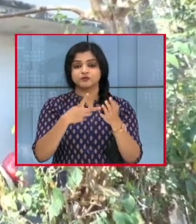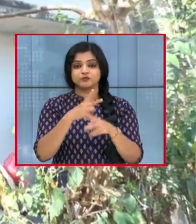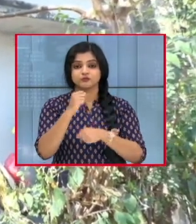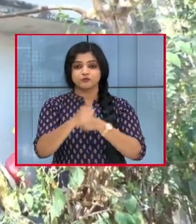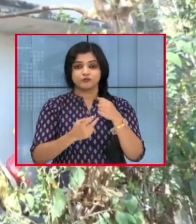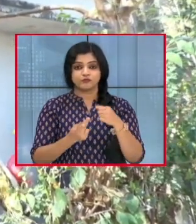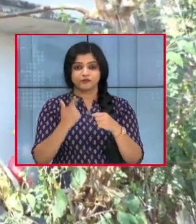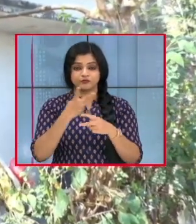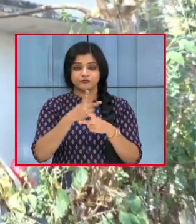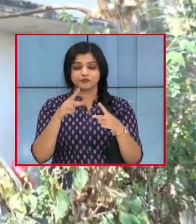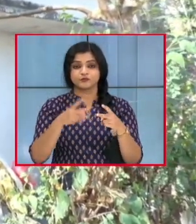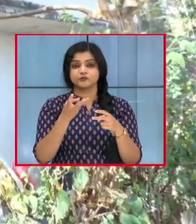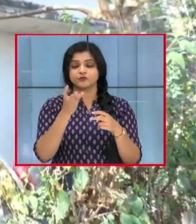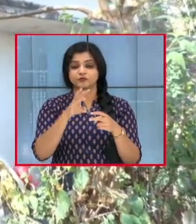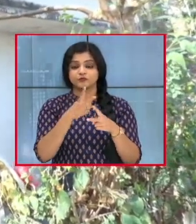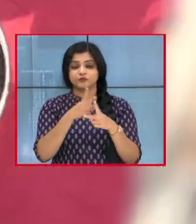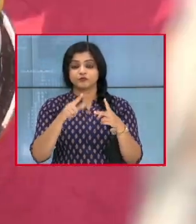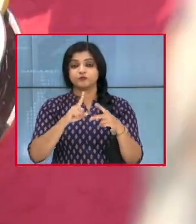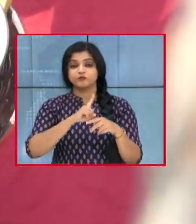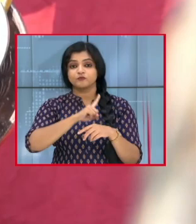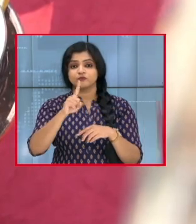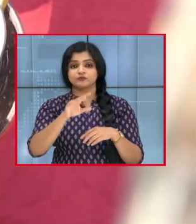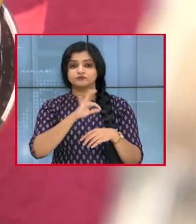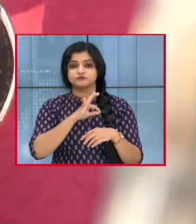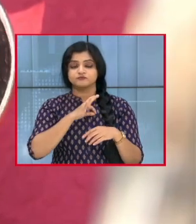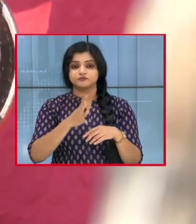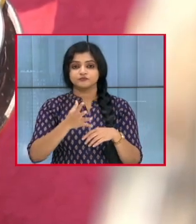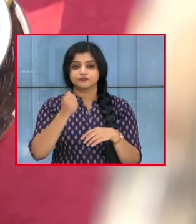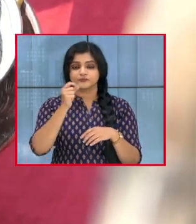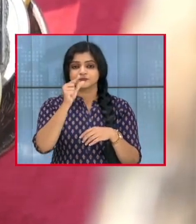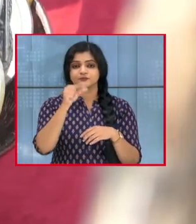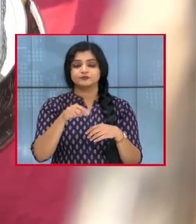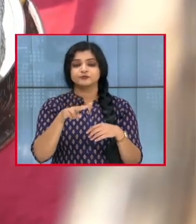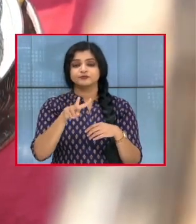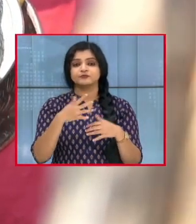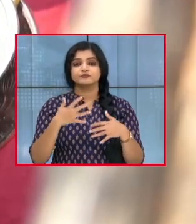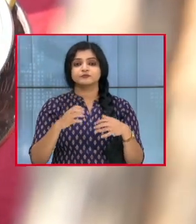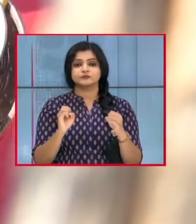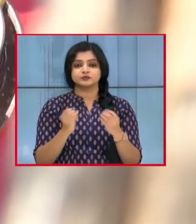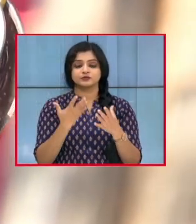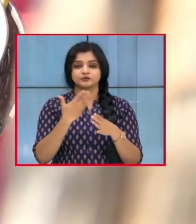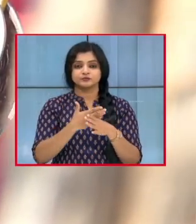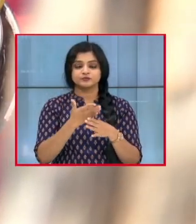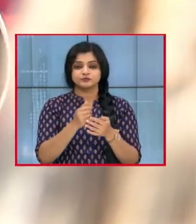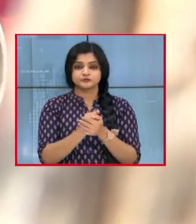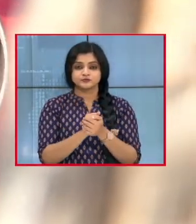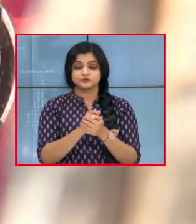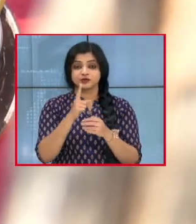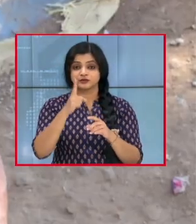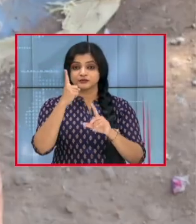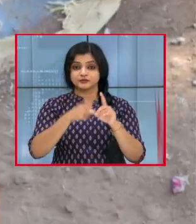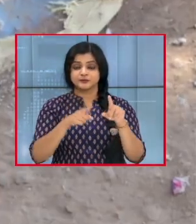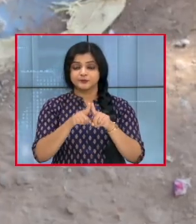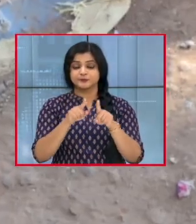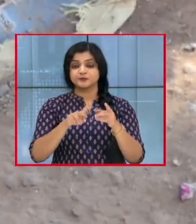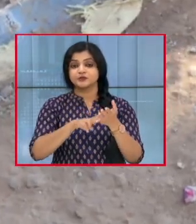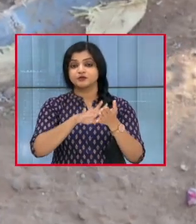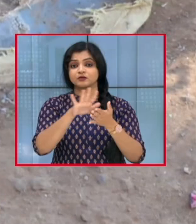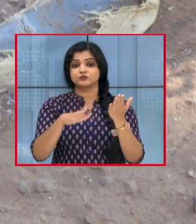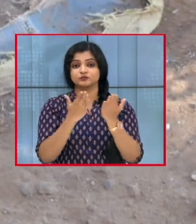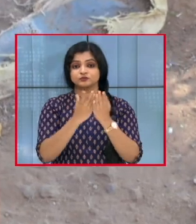3800 ഓട്ടത്തിൽ ഒന്നാമനായി ഫിനിഷ് ചെയ്താണ് വസന്തൻ ജൈത്രയാത്ര തുടങ്ങുന്നത്. അതേ വർഷം തന്നെ ദേശീയ സ്കൂൾ